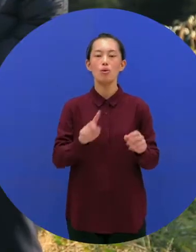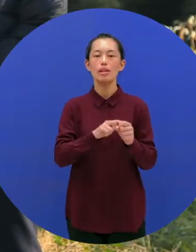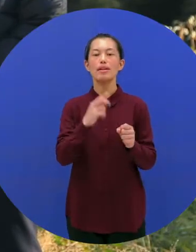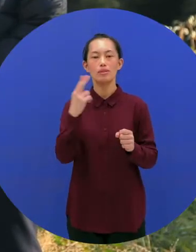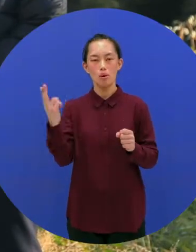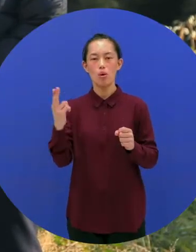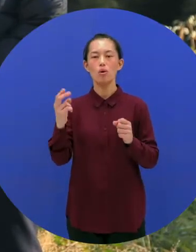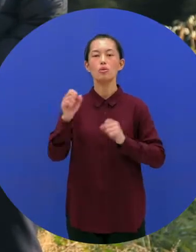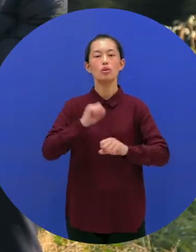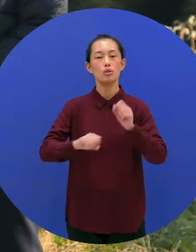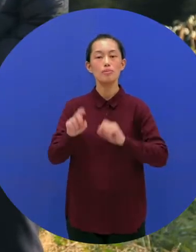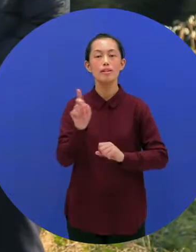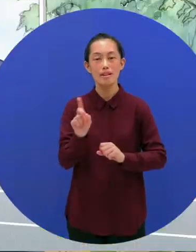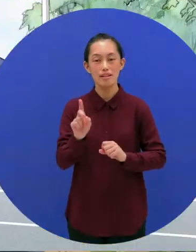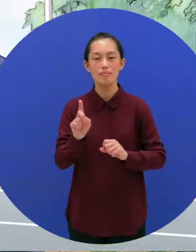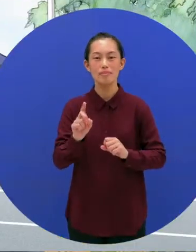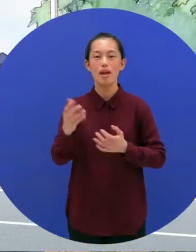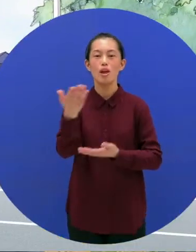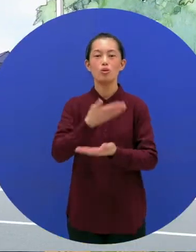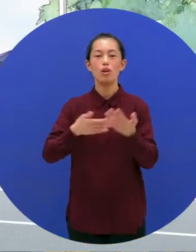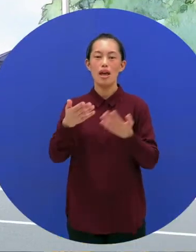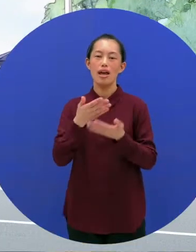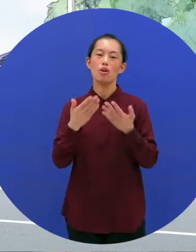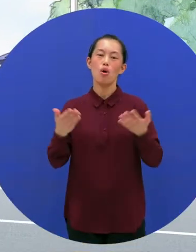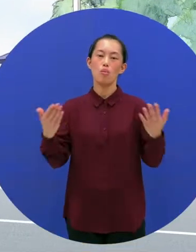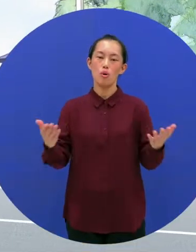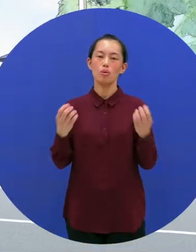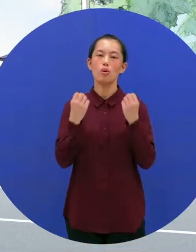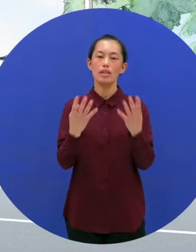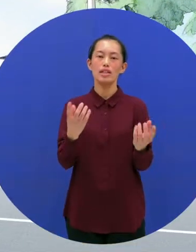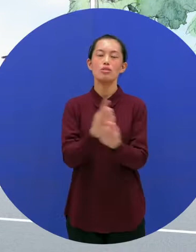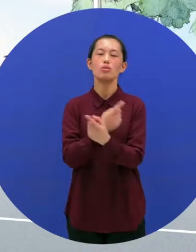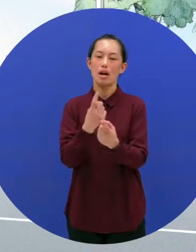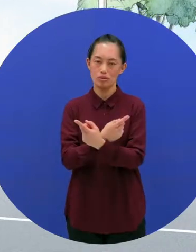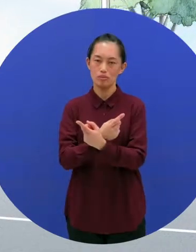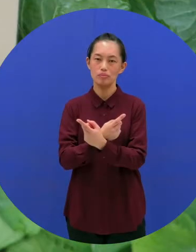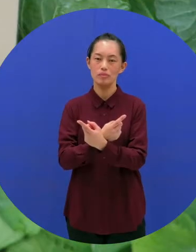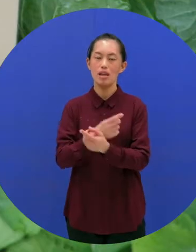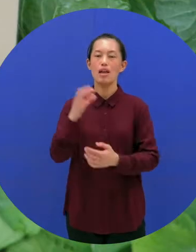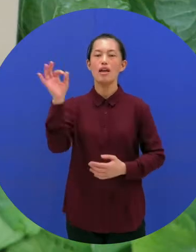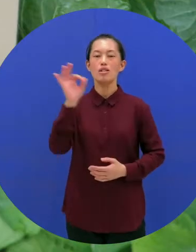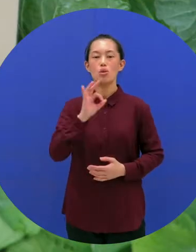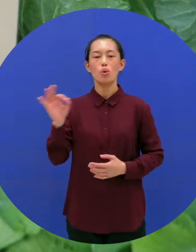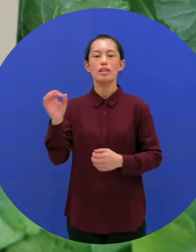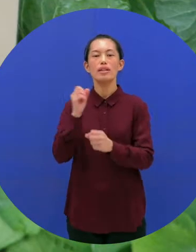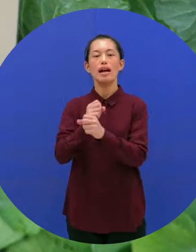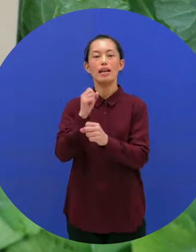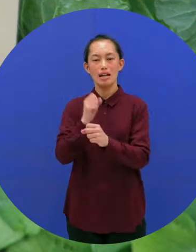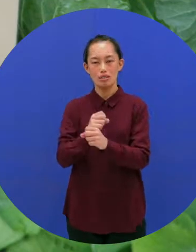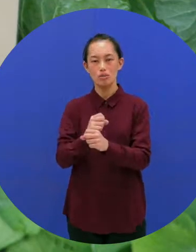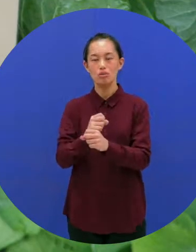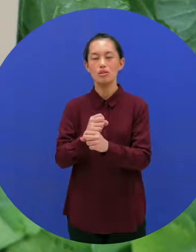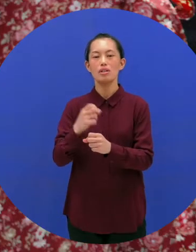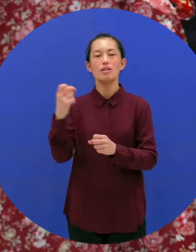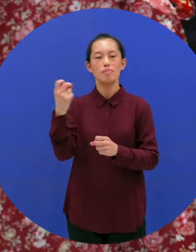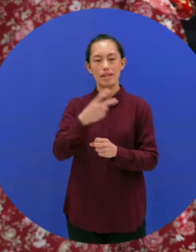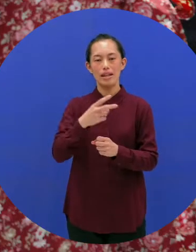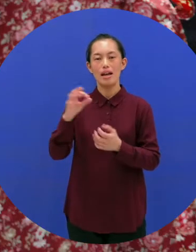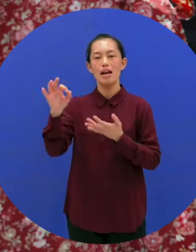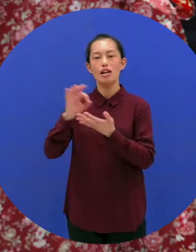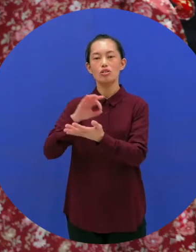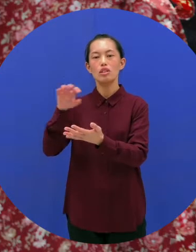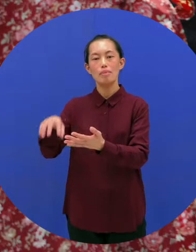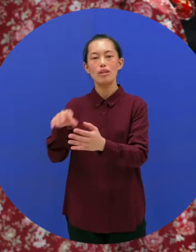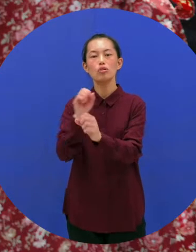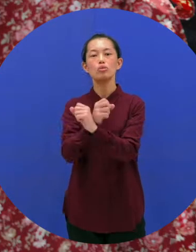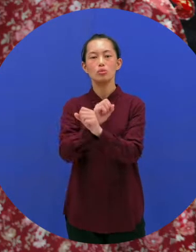度はご当地部の取り組みとして、ふれあい工房のリニューアルも行います。地域の農水産物を使った商品開発